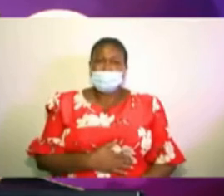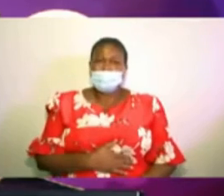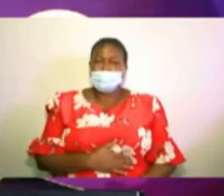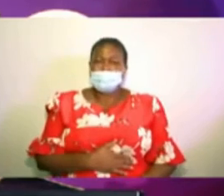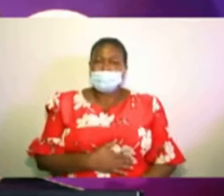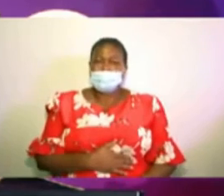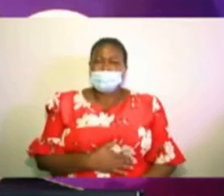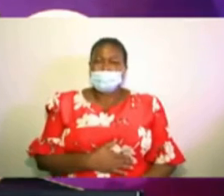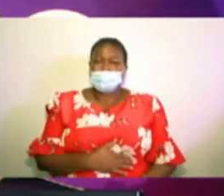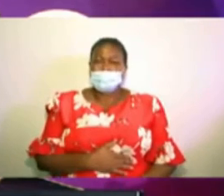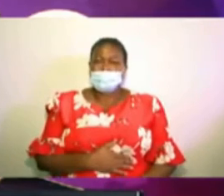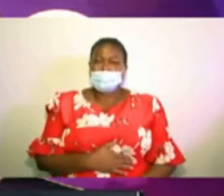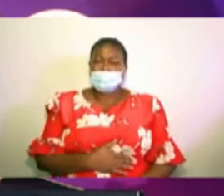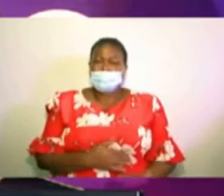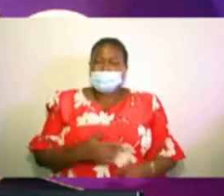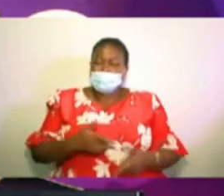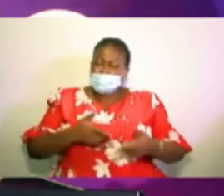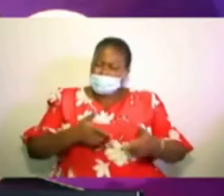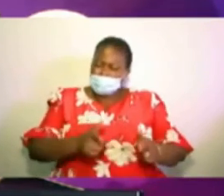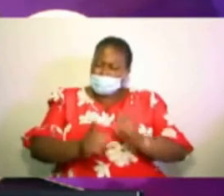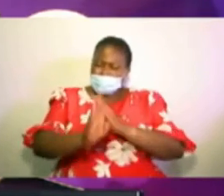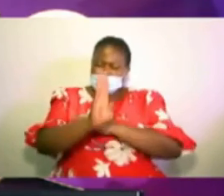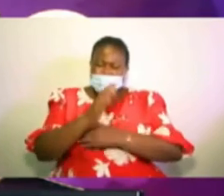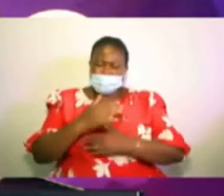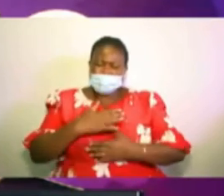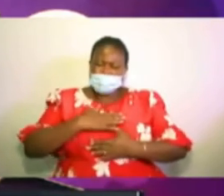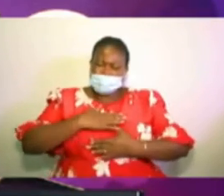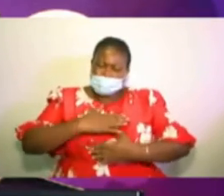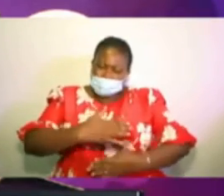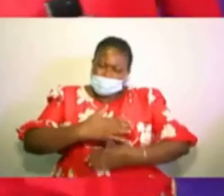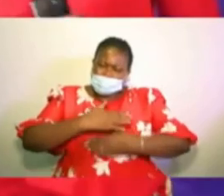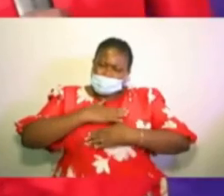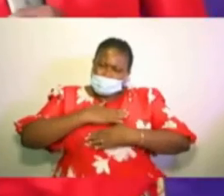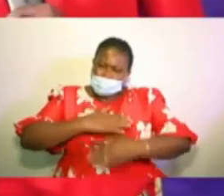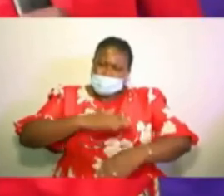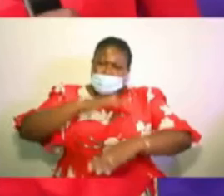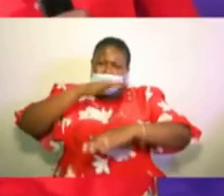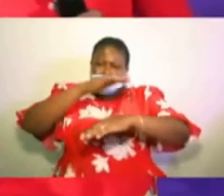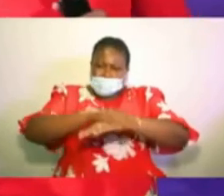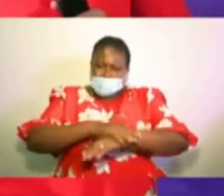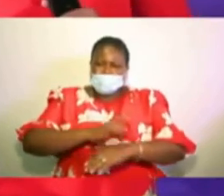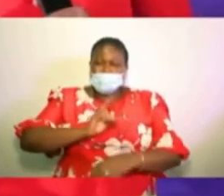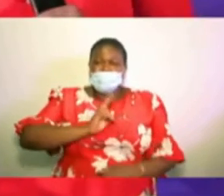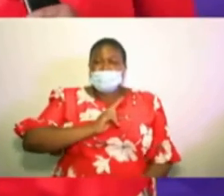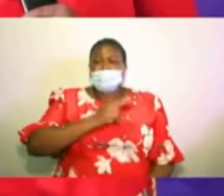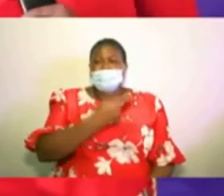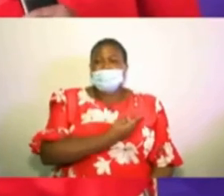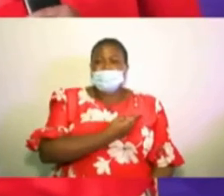Seigneur. Breathe into us. Souffle en nous.